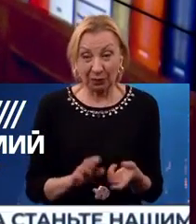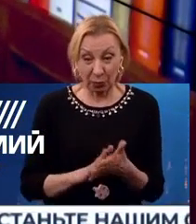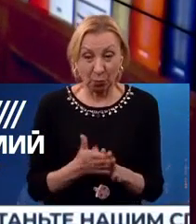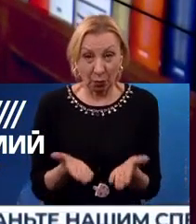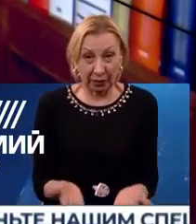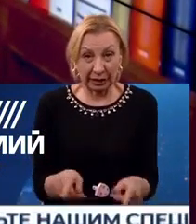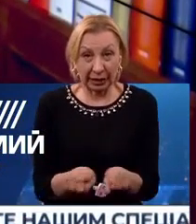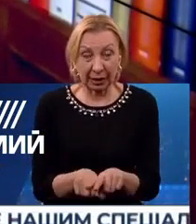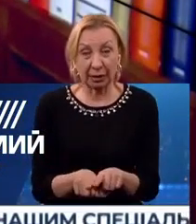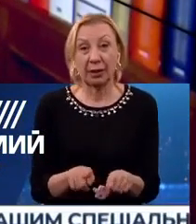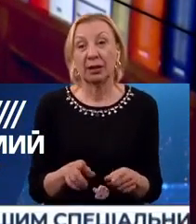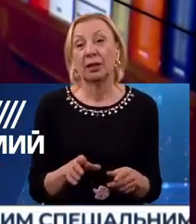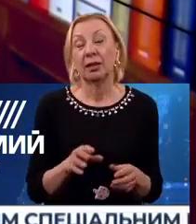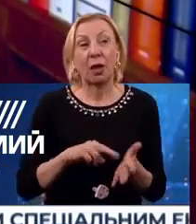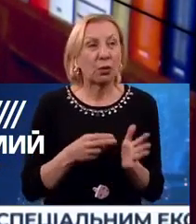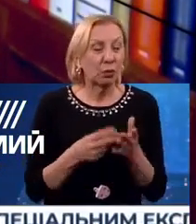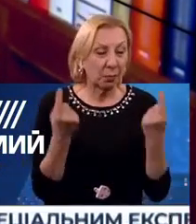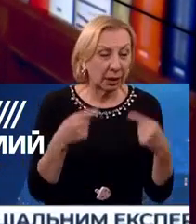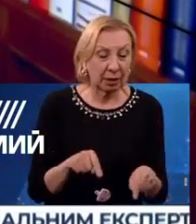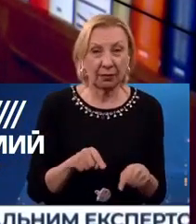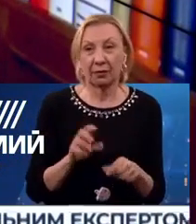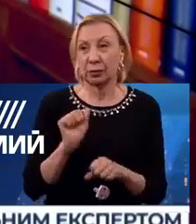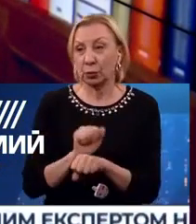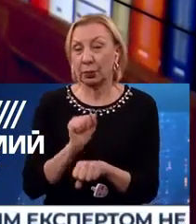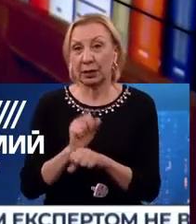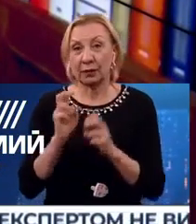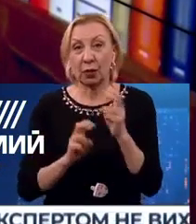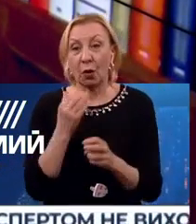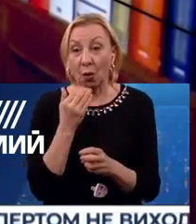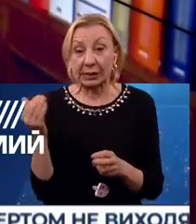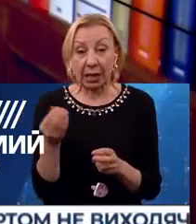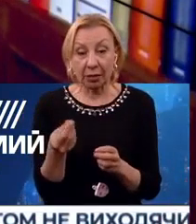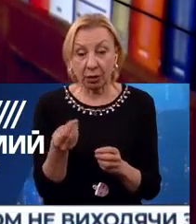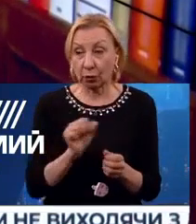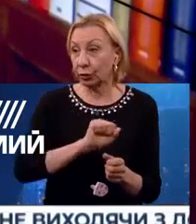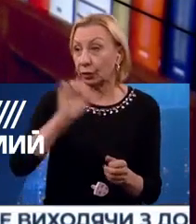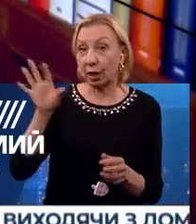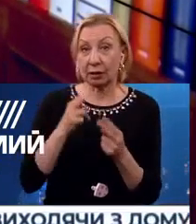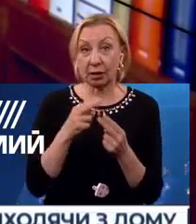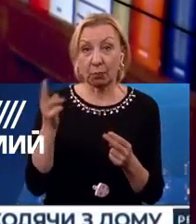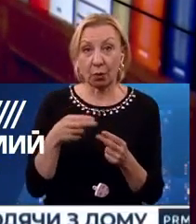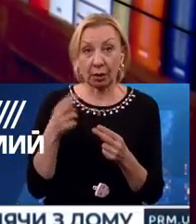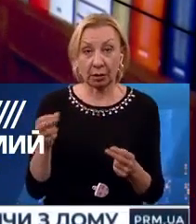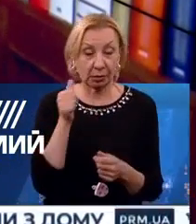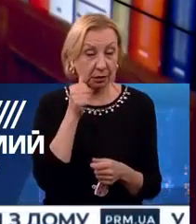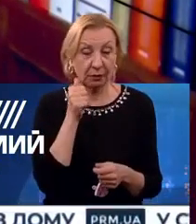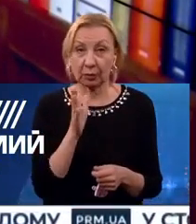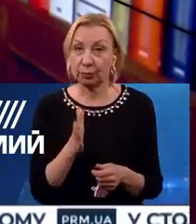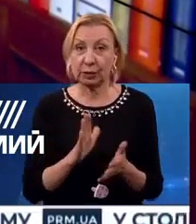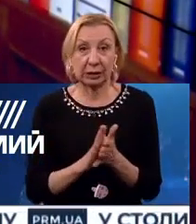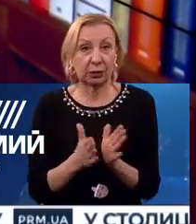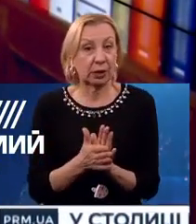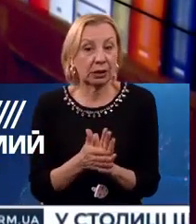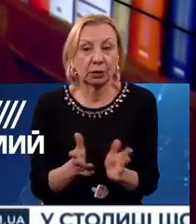зупинки економіки, в умовах зупинки виробництва повинні останнє віддати на виплату зовнішніх боргів, завтра буде ситуація, коли